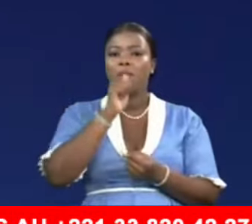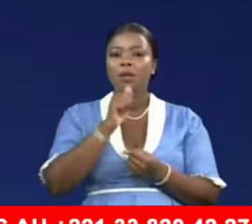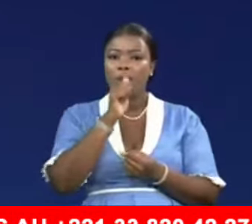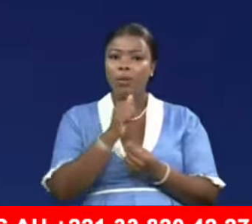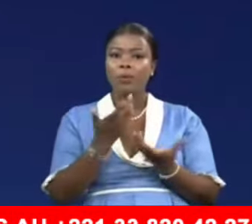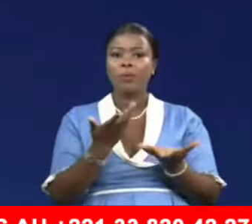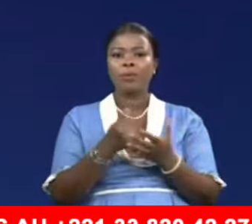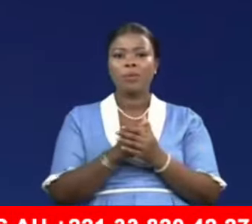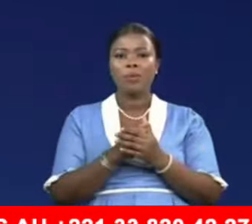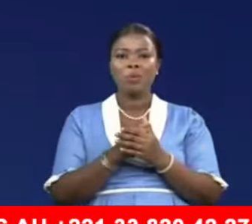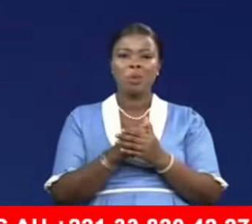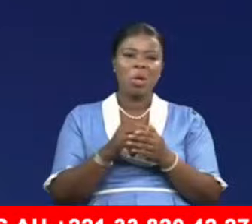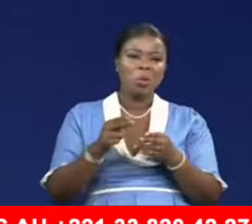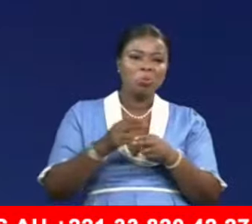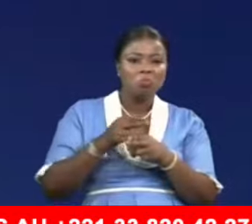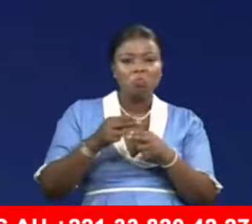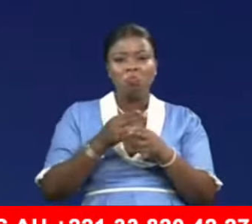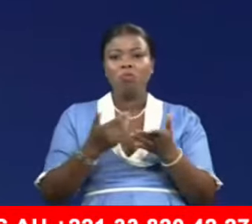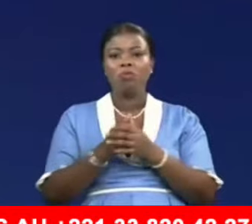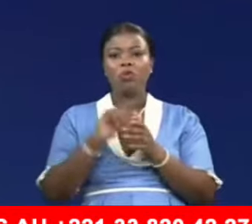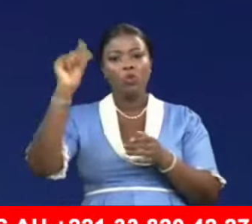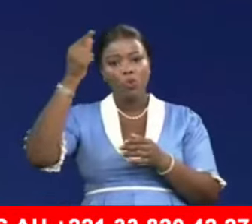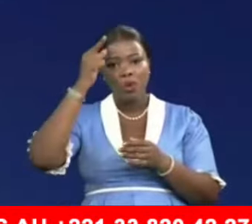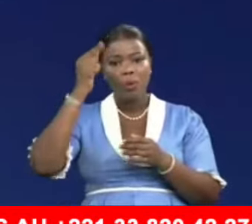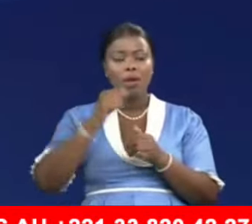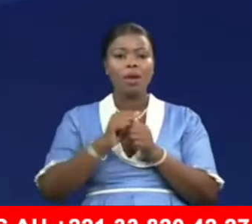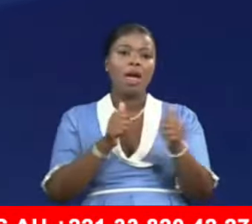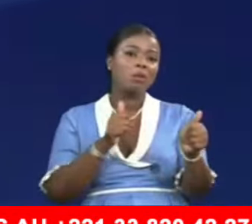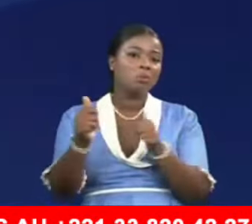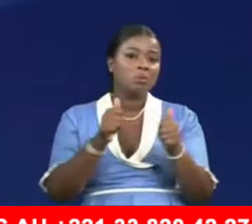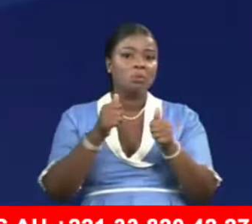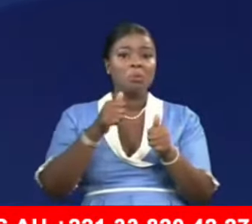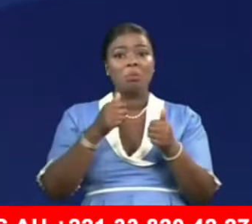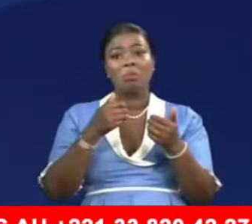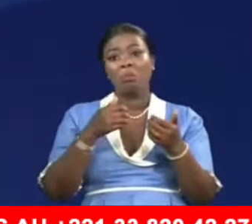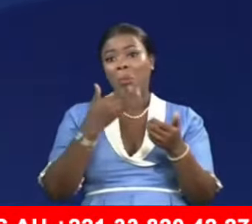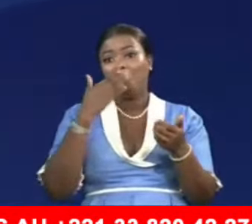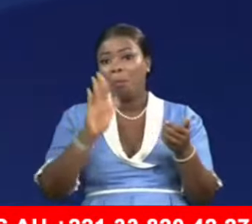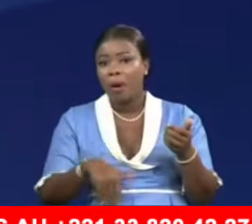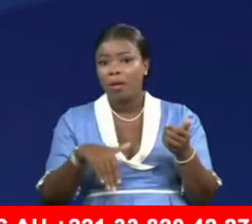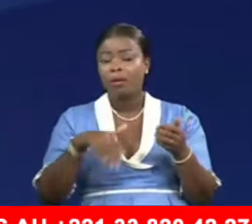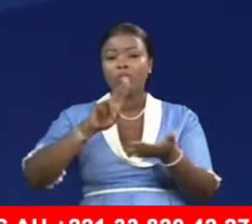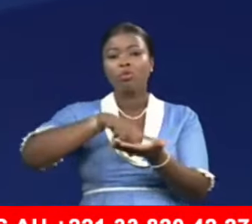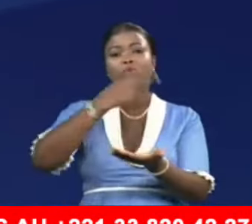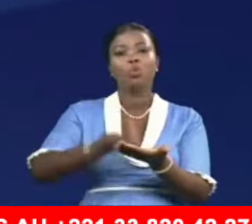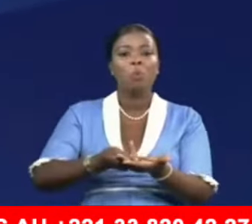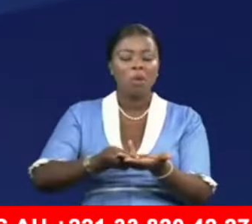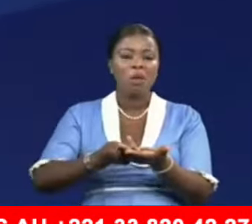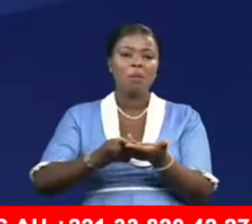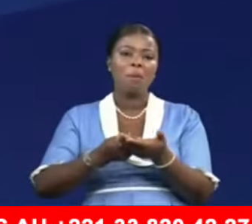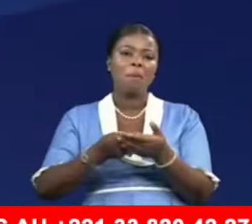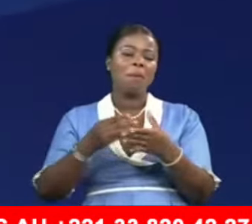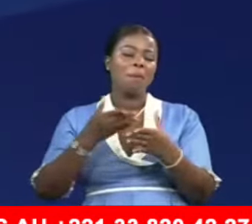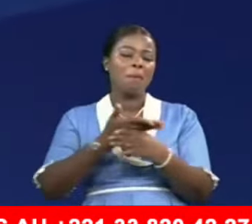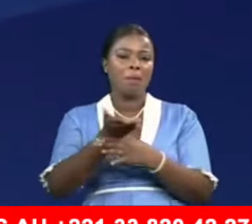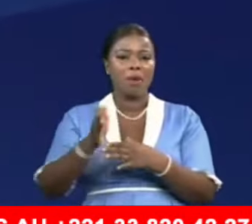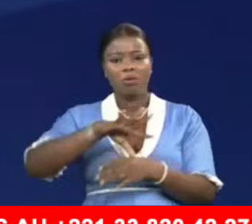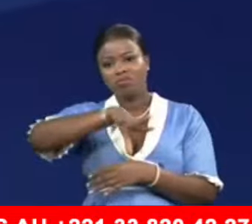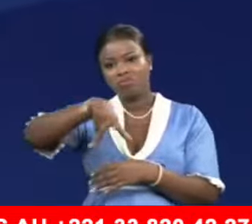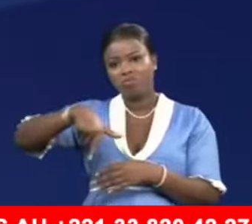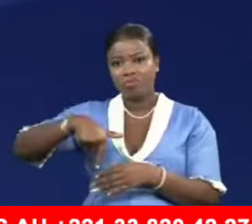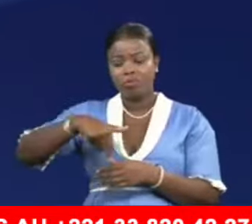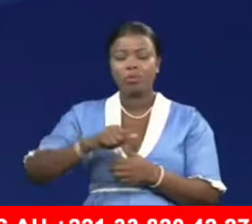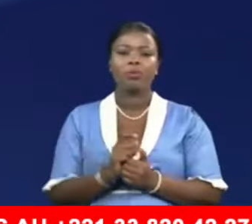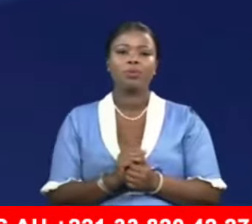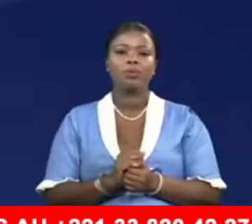trimité ainsi qu'une gouvernance administrative souvent inefficace plombée par la corruption après ce